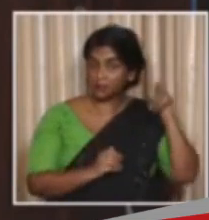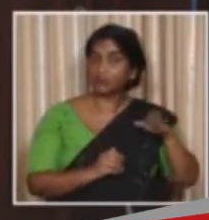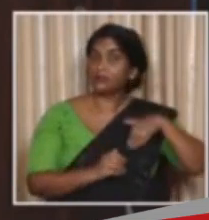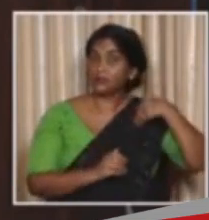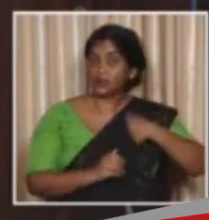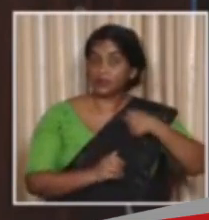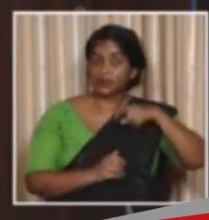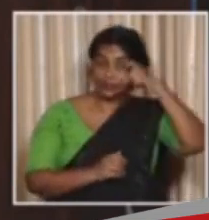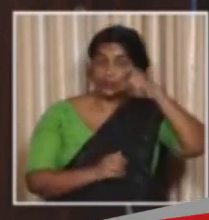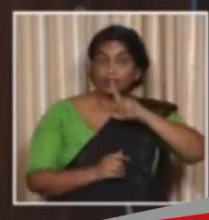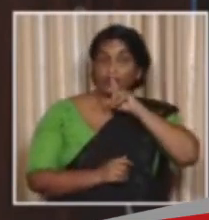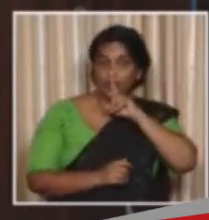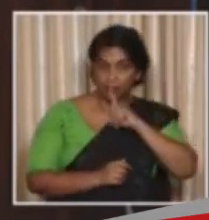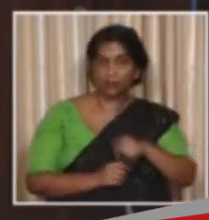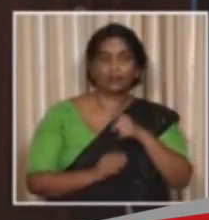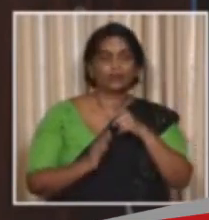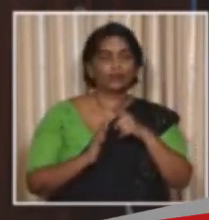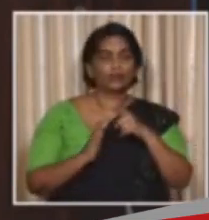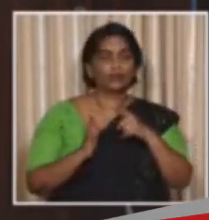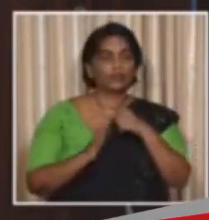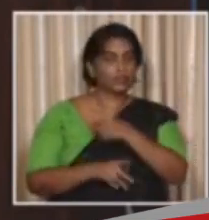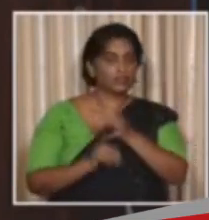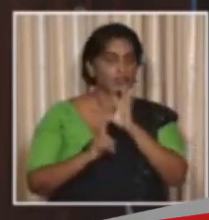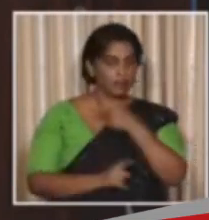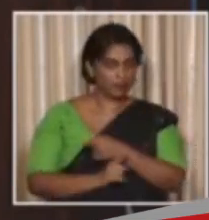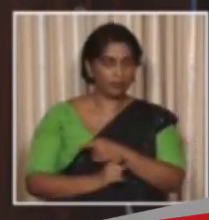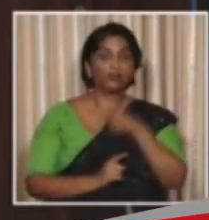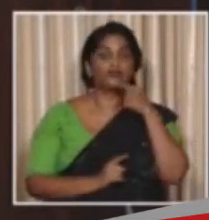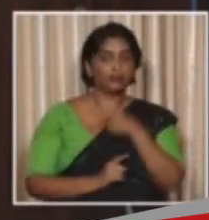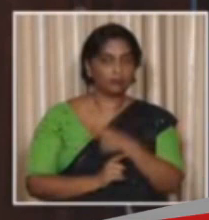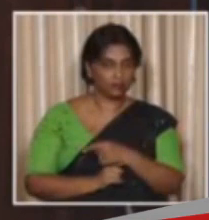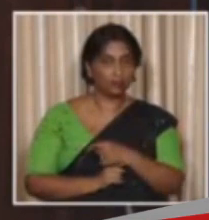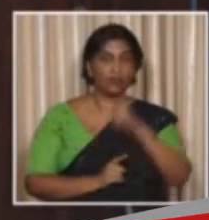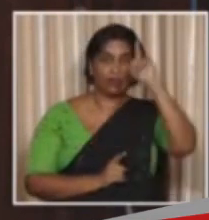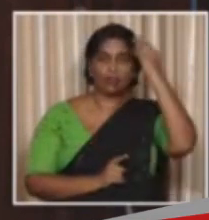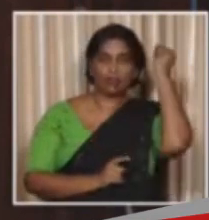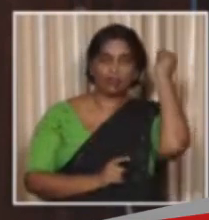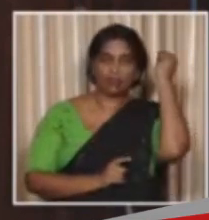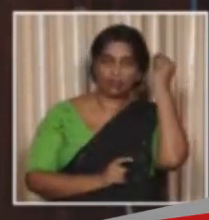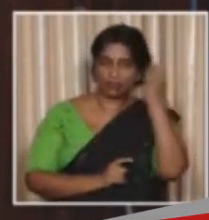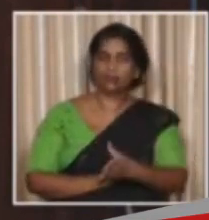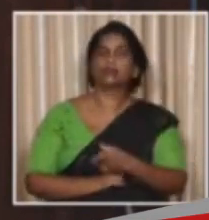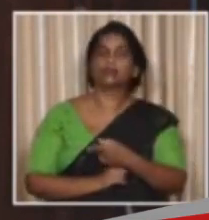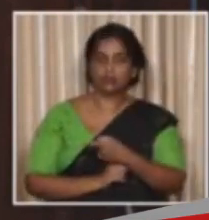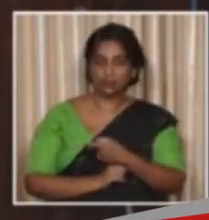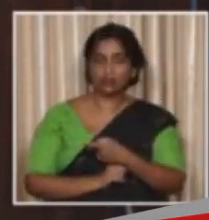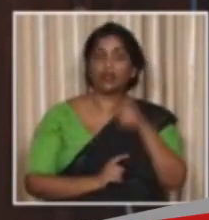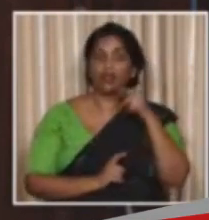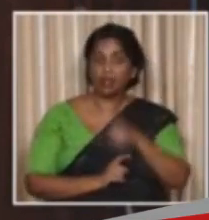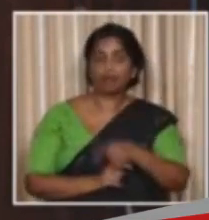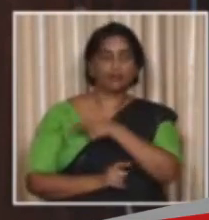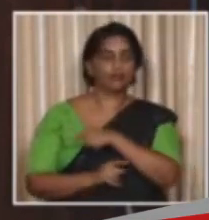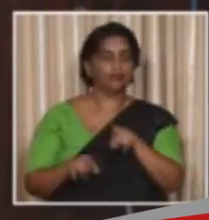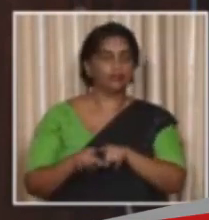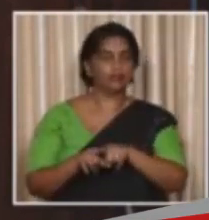එළවන්න ප්‍රධාන සාක්ෂිකාරයා වුණේ මේ සභාපතිතුමා එතකොට දිට්ඨ ධම්ම වේදේ කර්මයේ පරිසම් දෙනවා